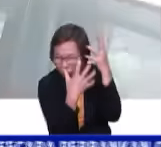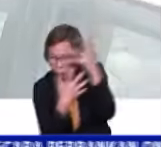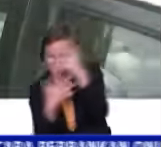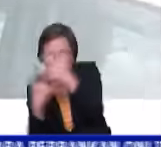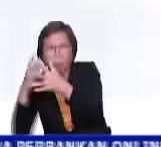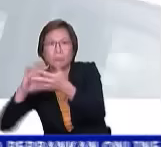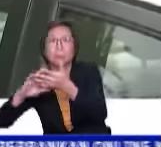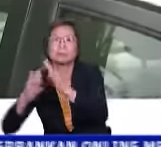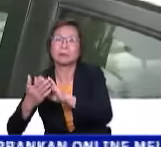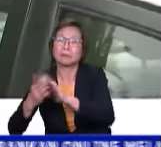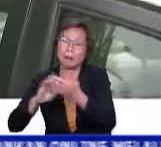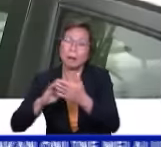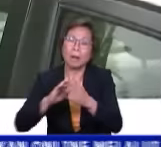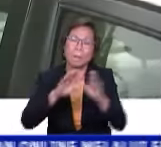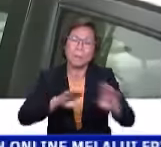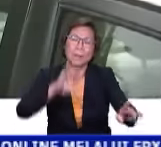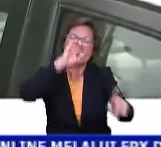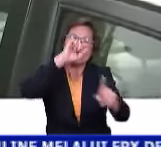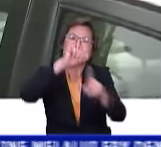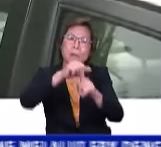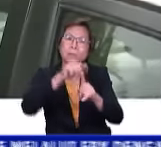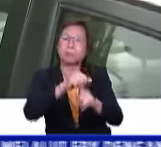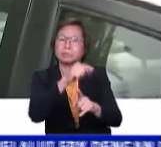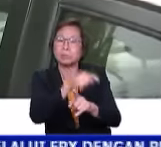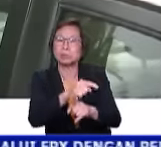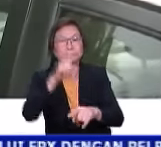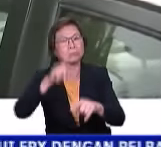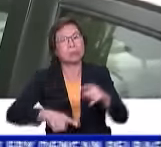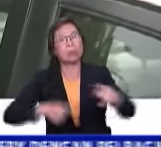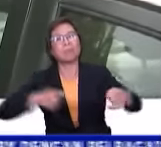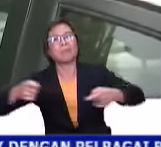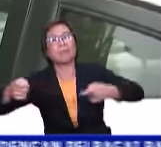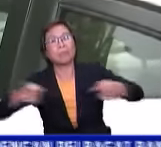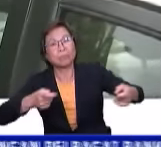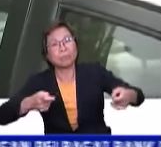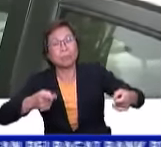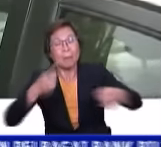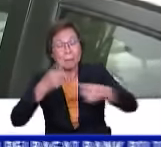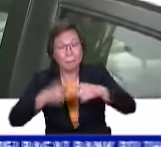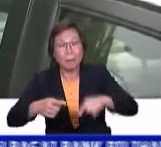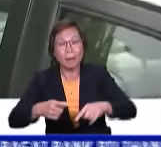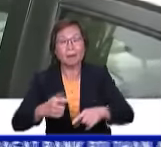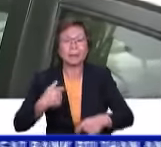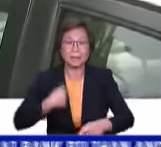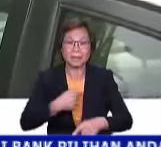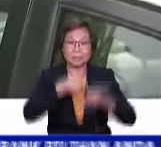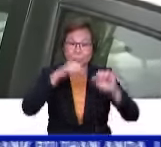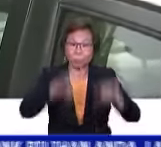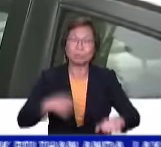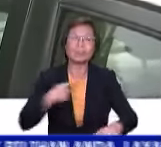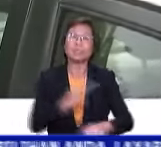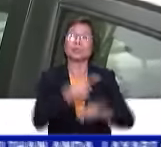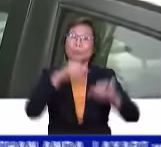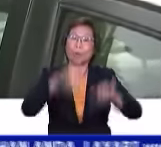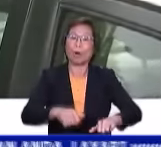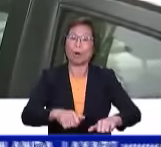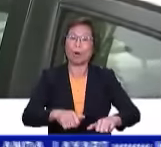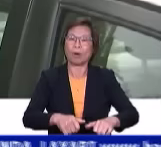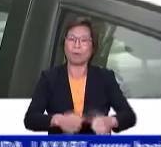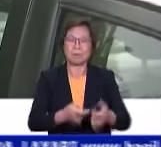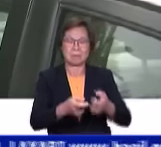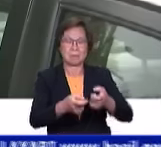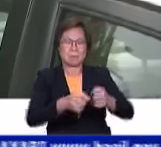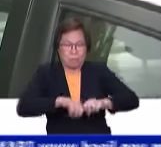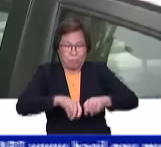kalangan masyarakat. Berita palsu ni seperti yang kita kata dia di luar kawalan, tetapi apa yang kita boleh lakukan ialah mengawal